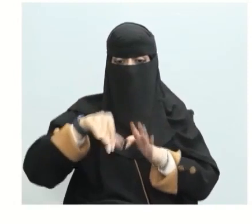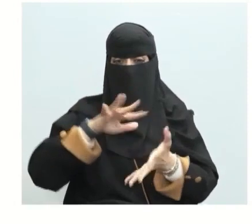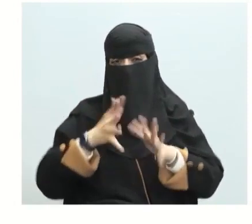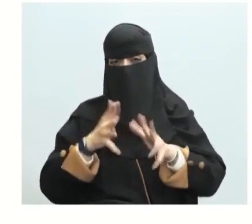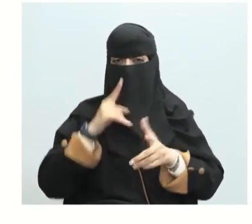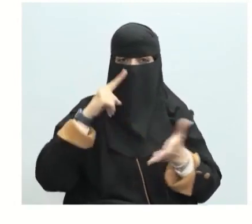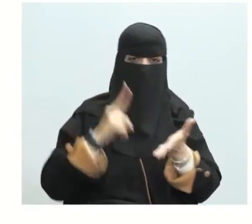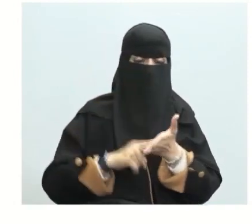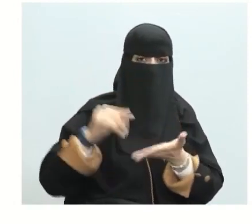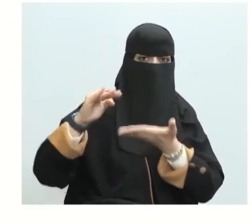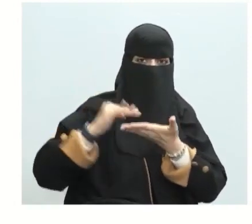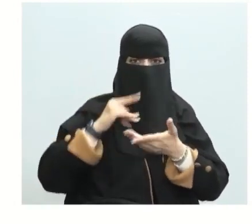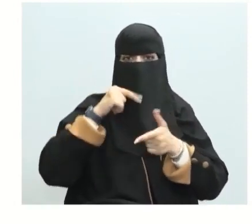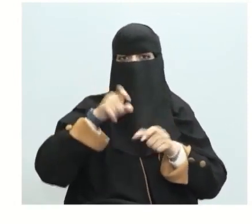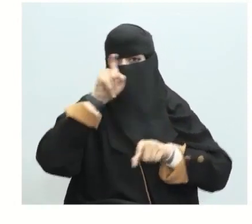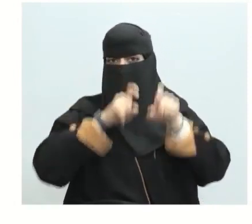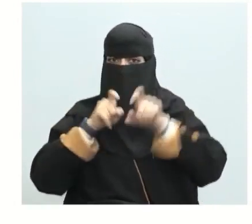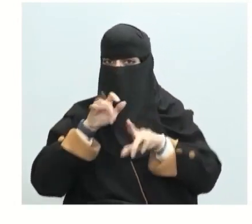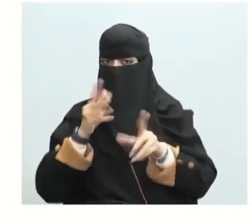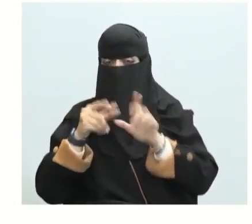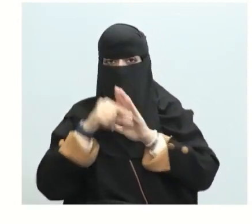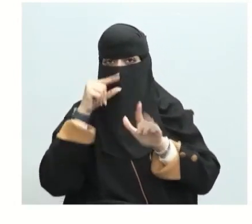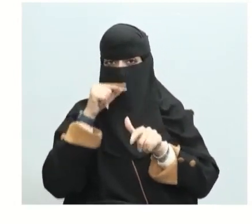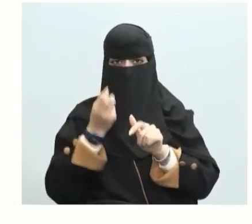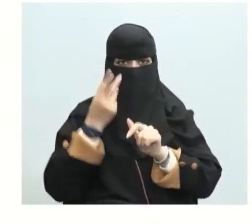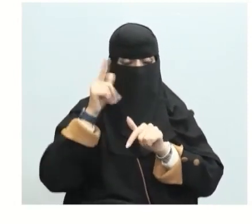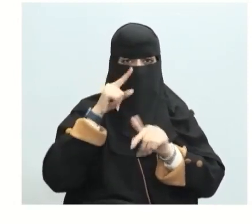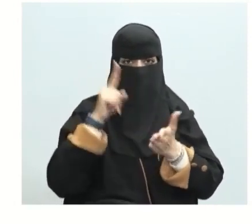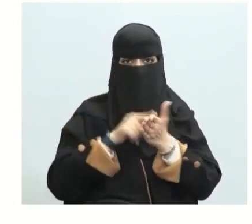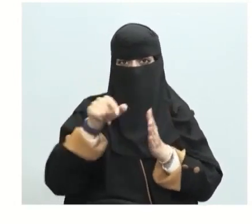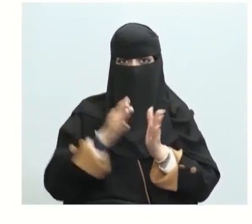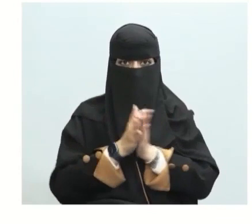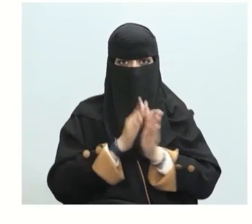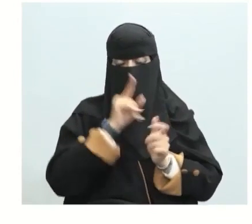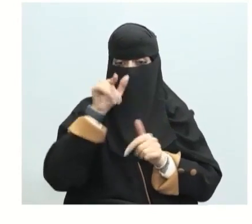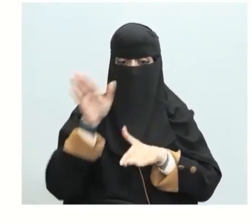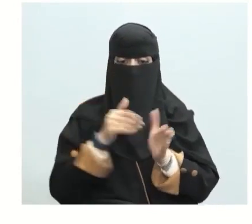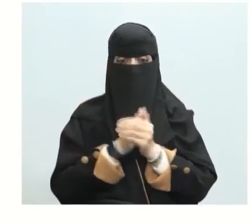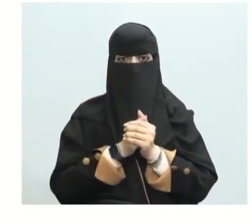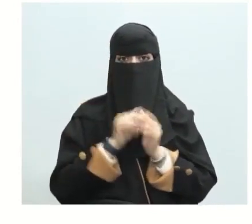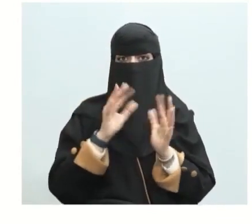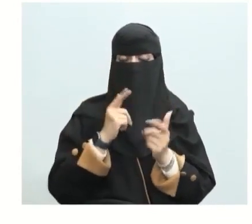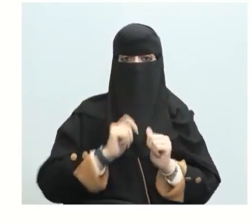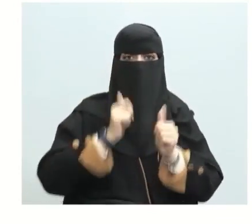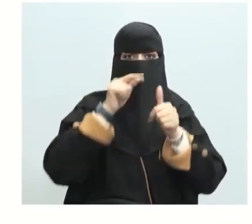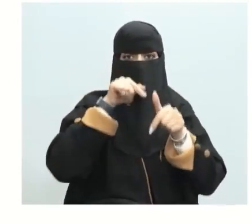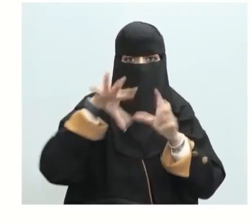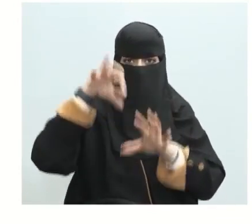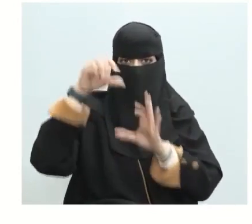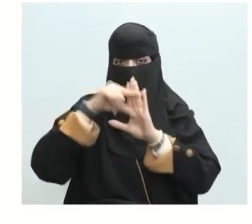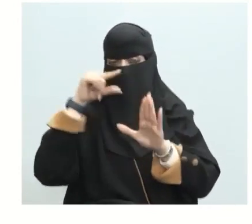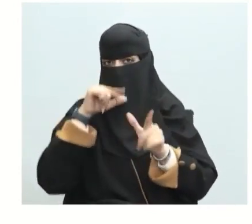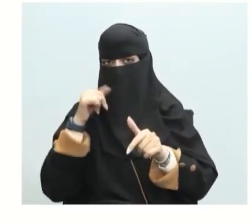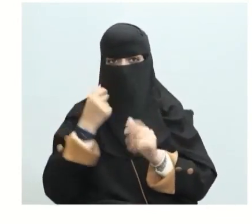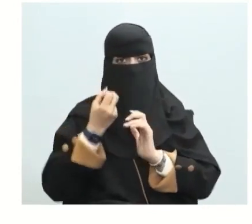يعني يجب ان تستعين بهذه الاسئله ما الموضوع الذي اعتقد ان المستمعين بحاجه ماسه اليه ايضا ما مدى كفاءتي في هذا الموضوع